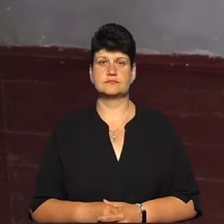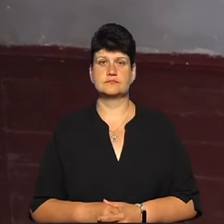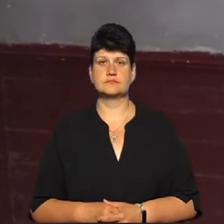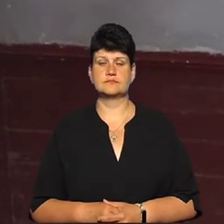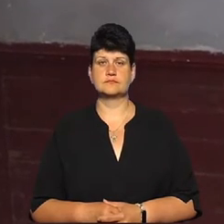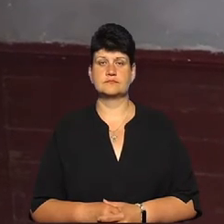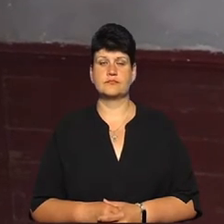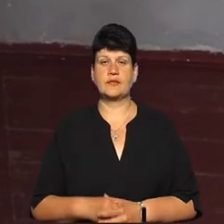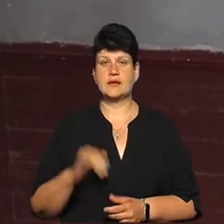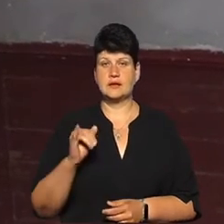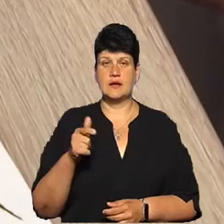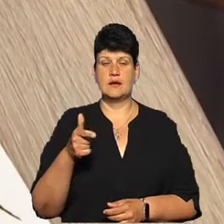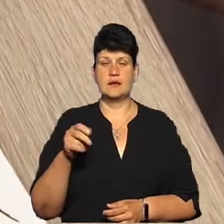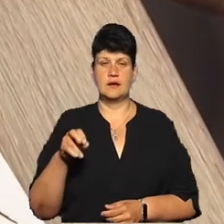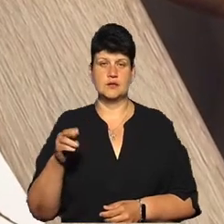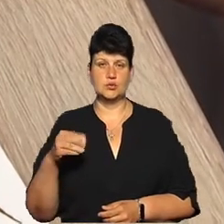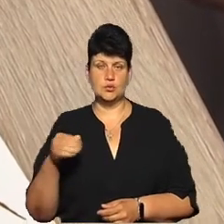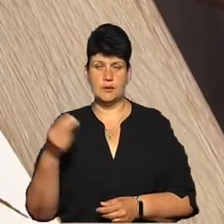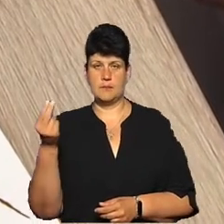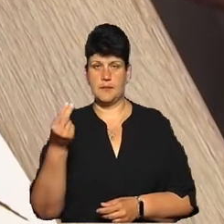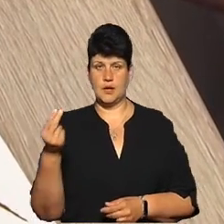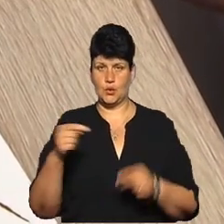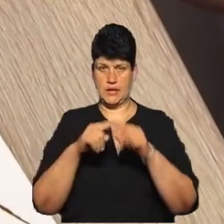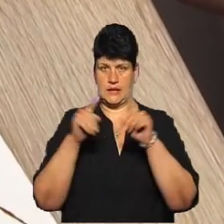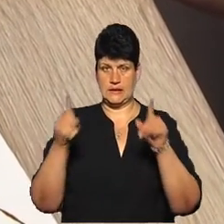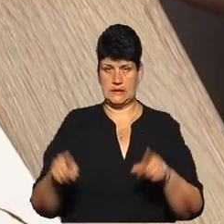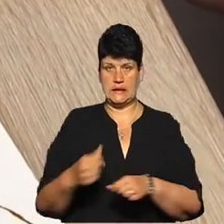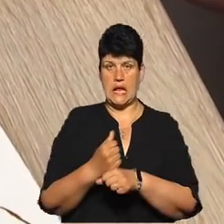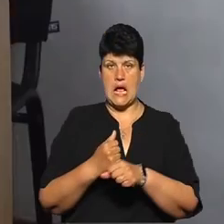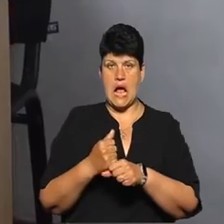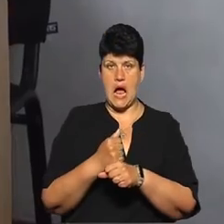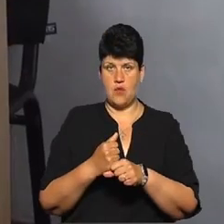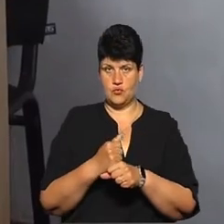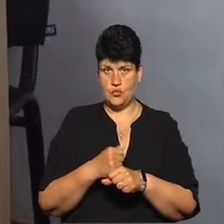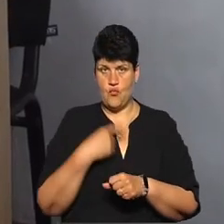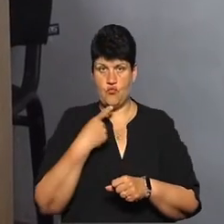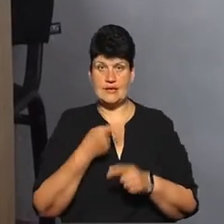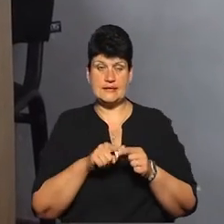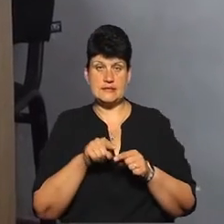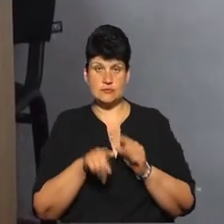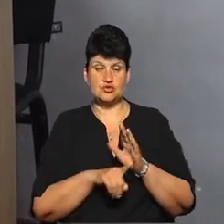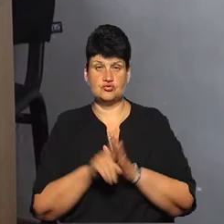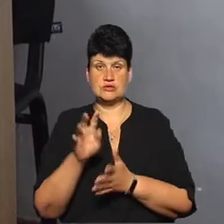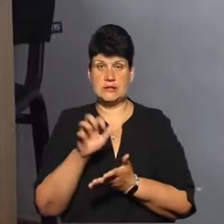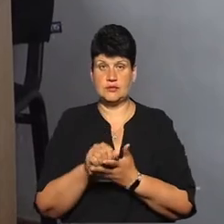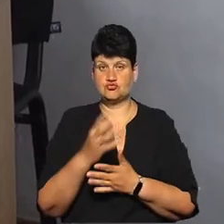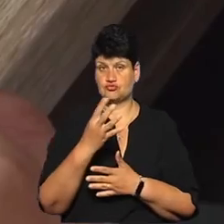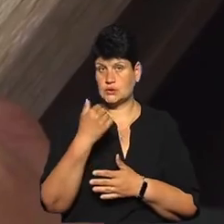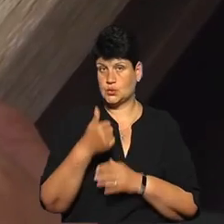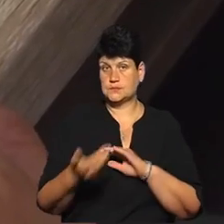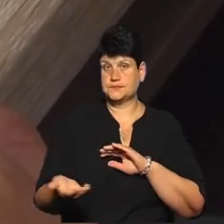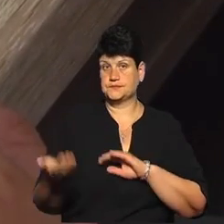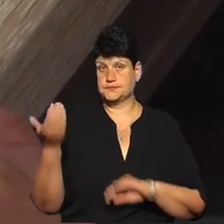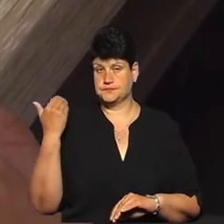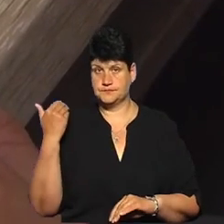Тернопіль. Ірина Гладунсько-Пиченець малює картини кавою. Дівчина каже, таким видом мистецтва почала займатися 4 роки тому.